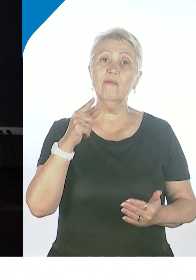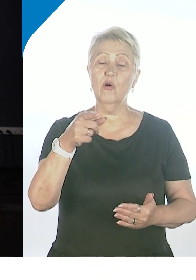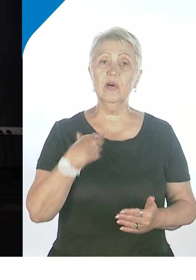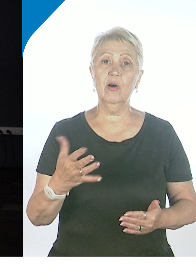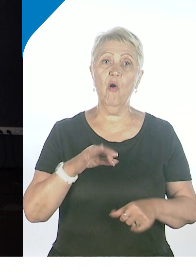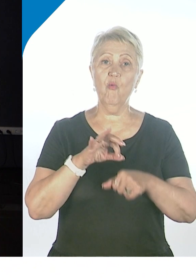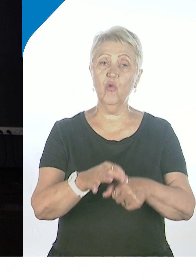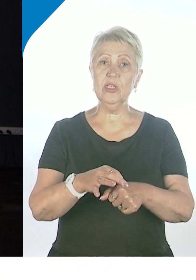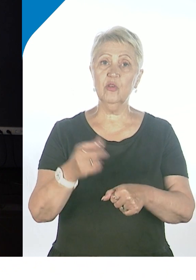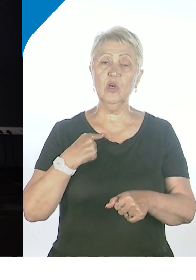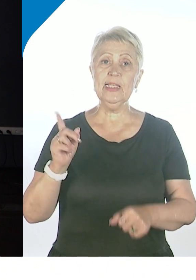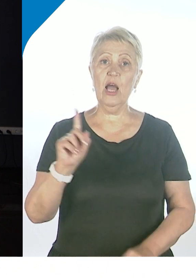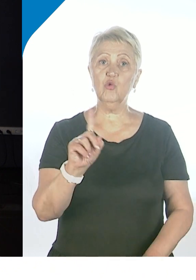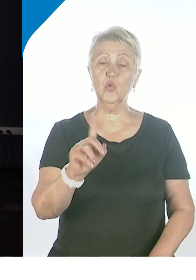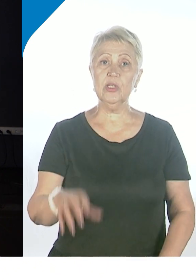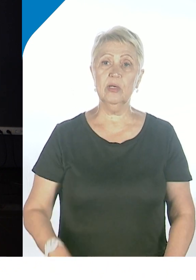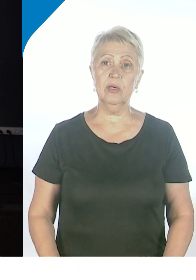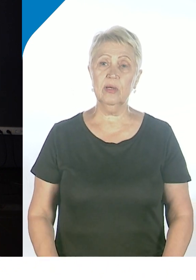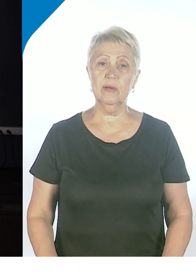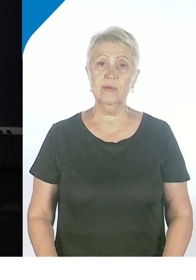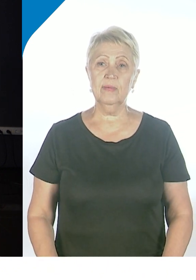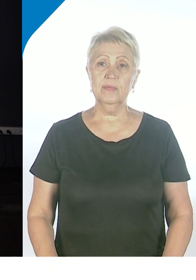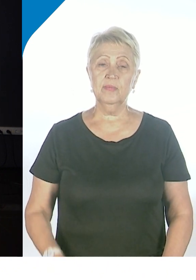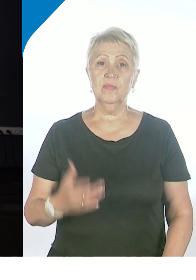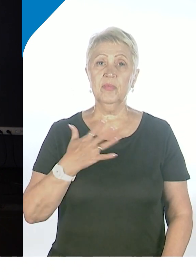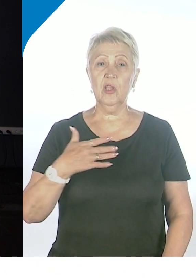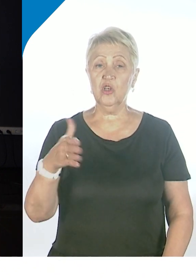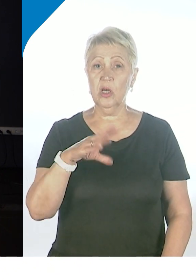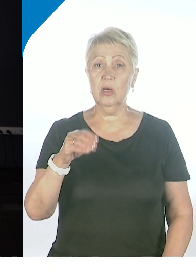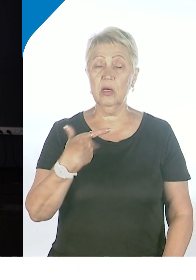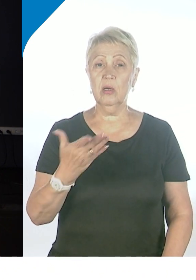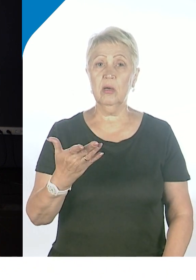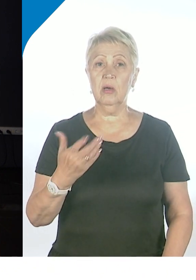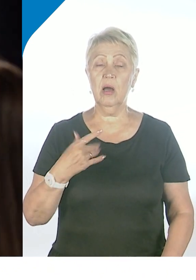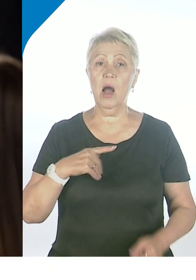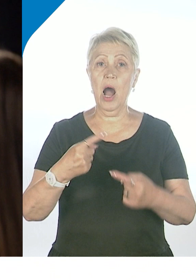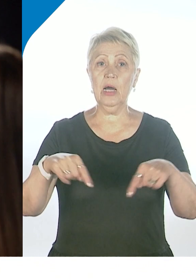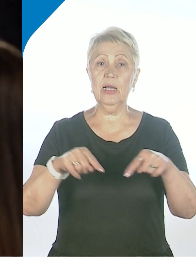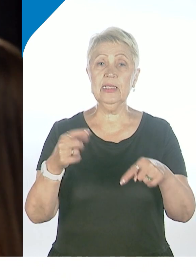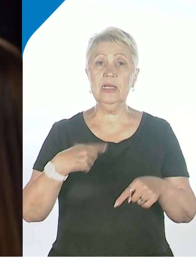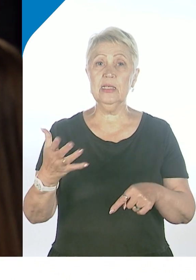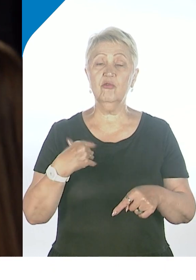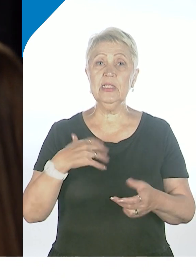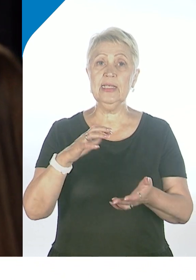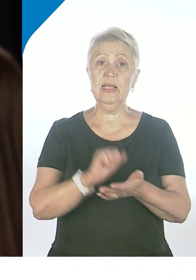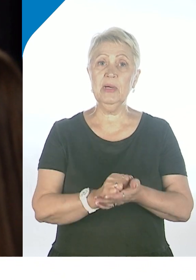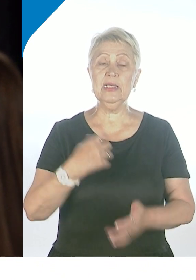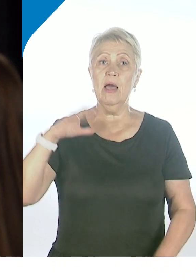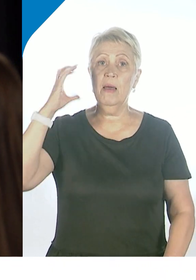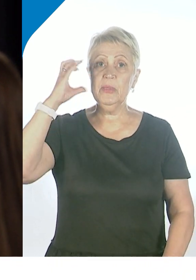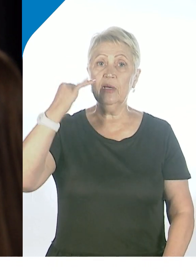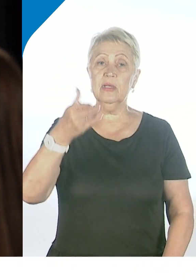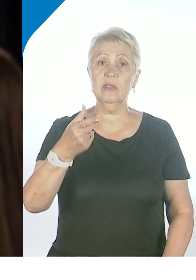подопечные? Ну, наша организация занимается психологической, педагогической помощью